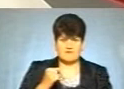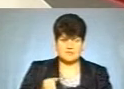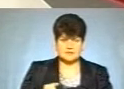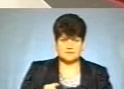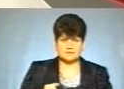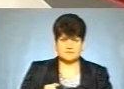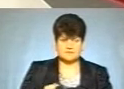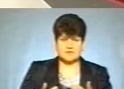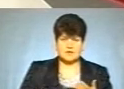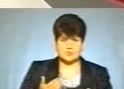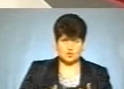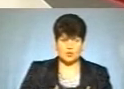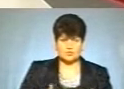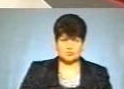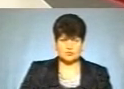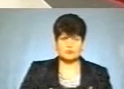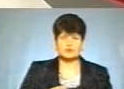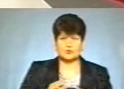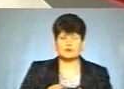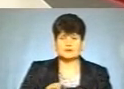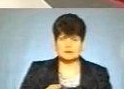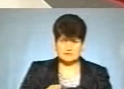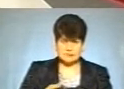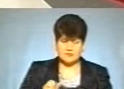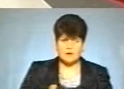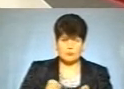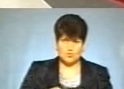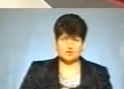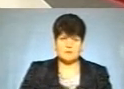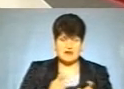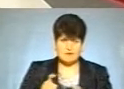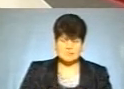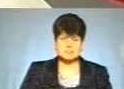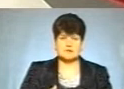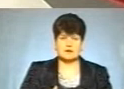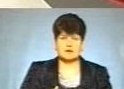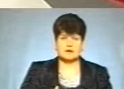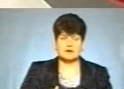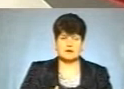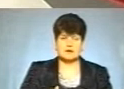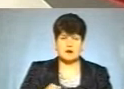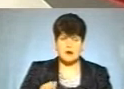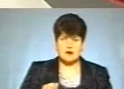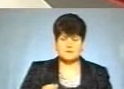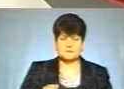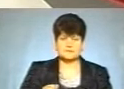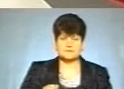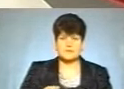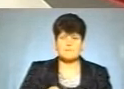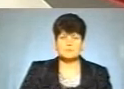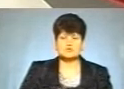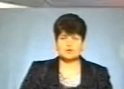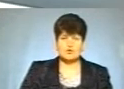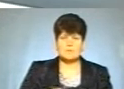Якщо конкурс, то... Якщо конкурс, то, якщо він проходить, то можуть перевести, але... Я кажу, постанова